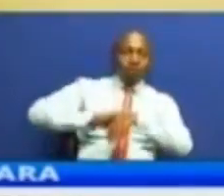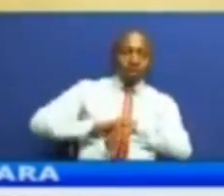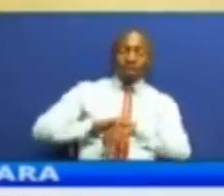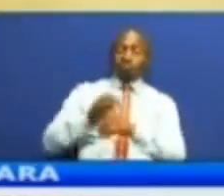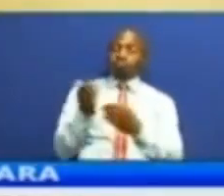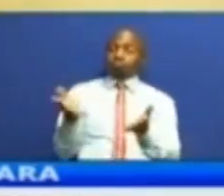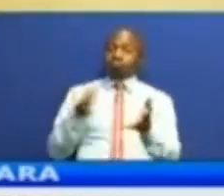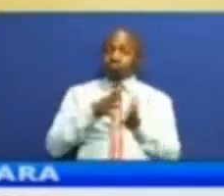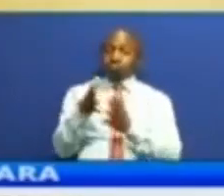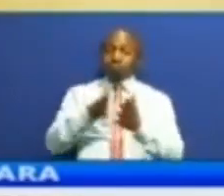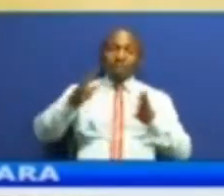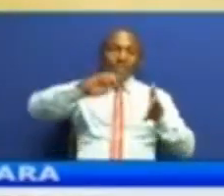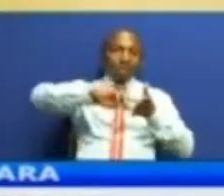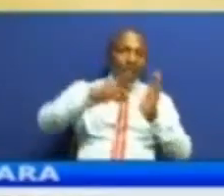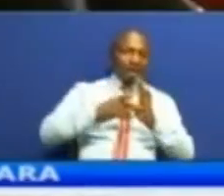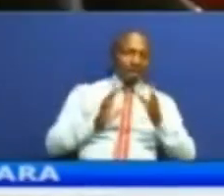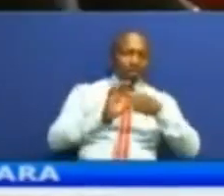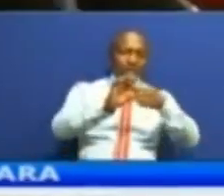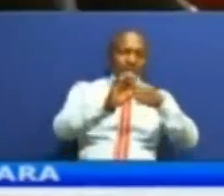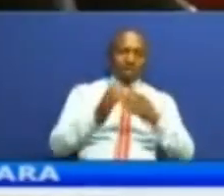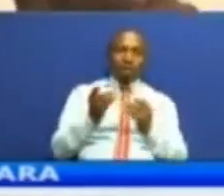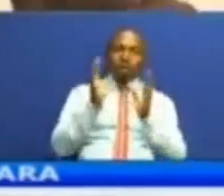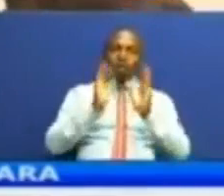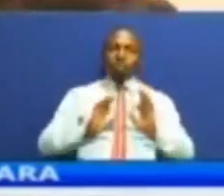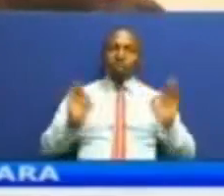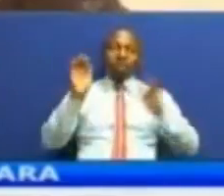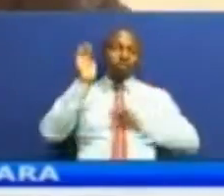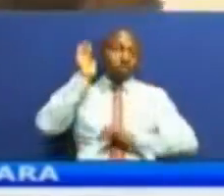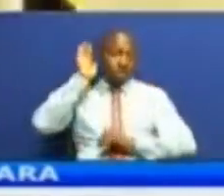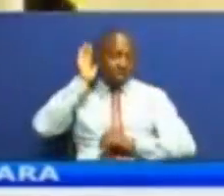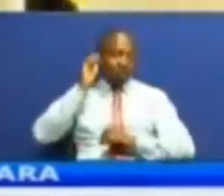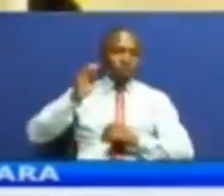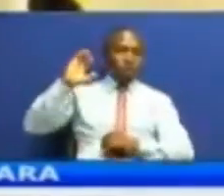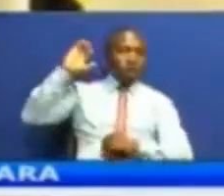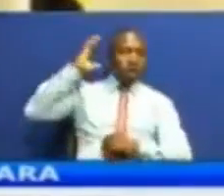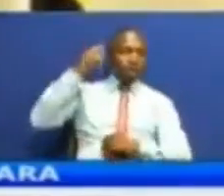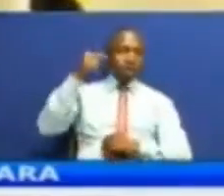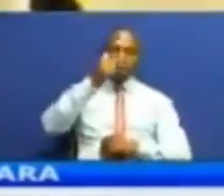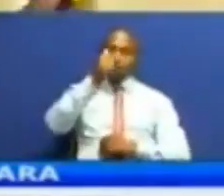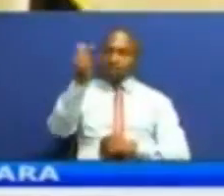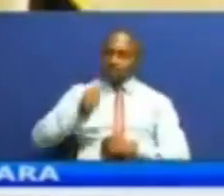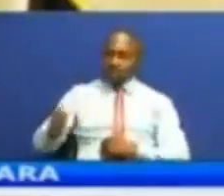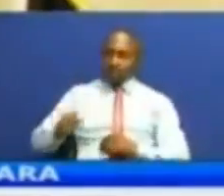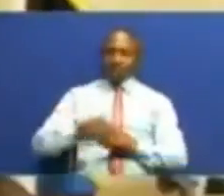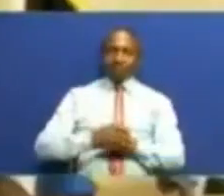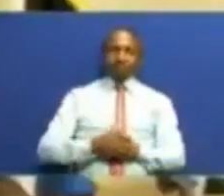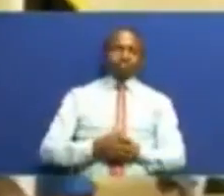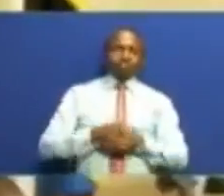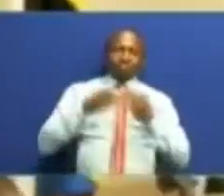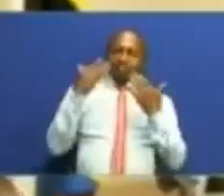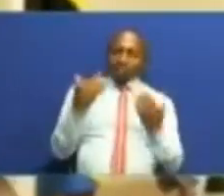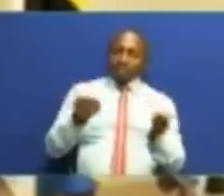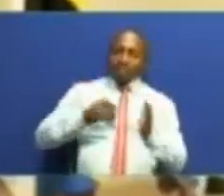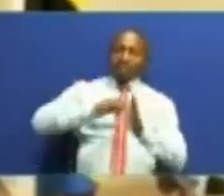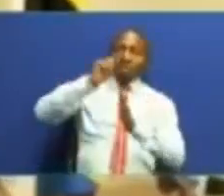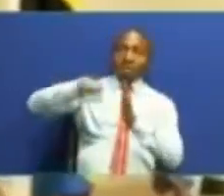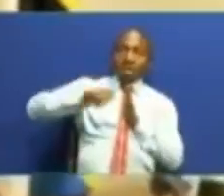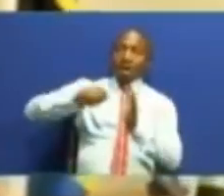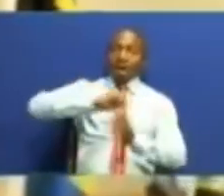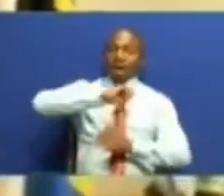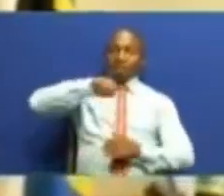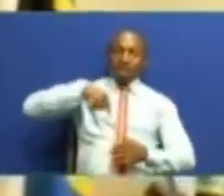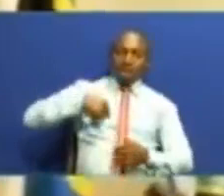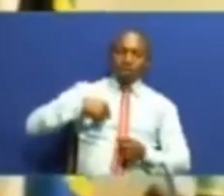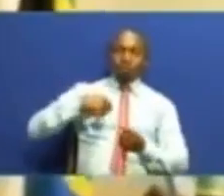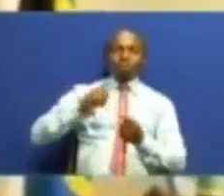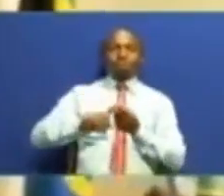wakaeleza mkakati wa shirika kuboresha usikivu wa redio Tanzania. Sasa hivi mitambo yetu imeshuka,